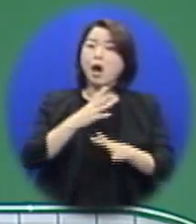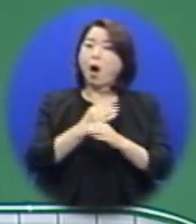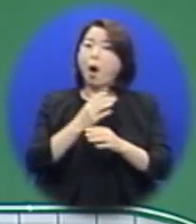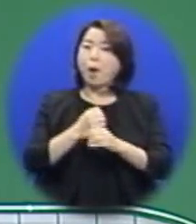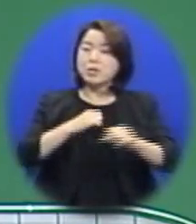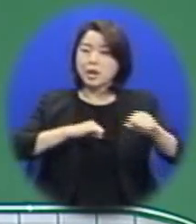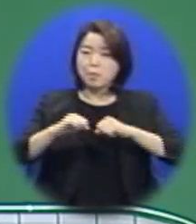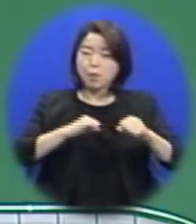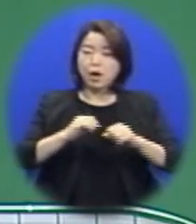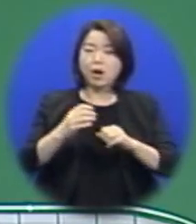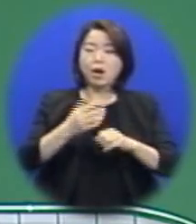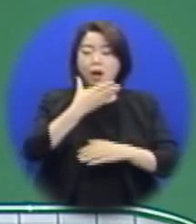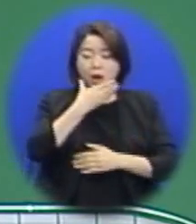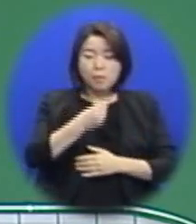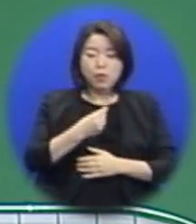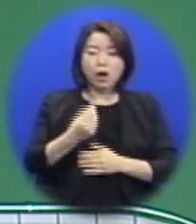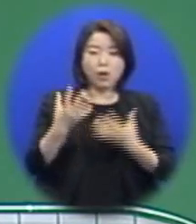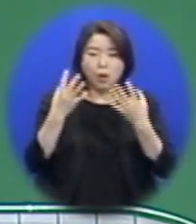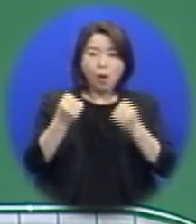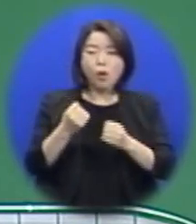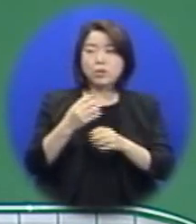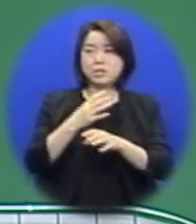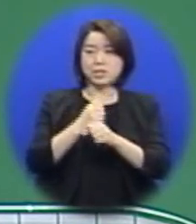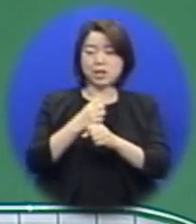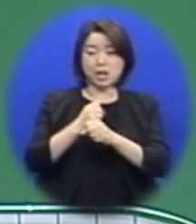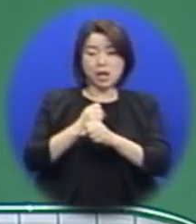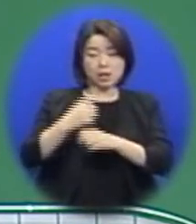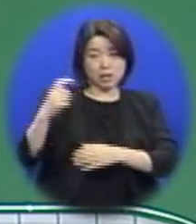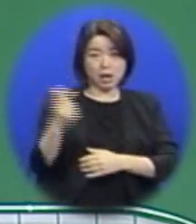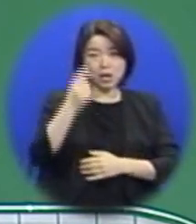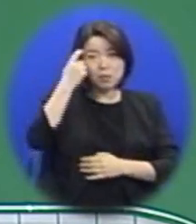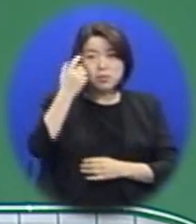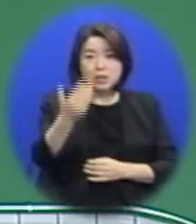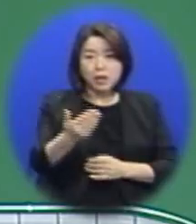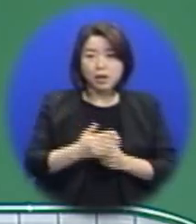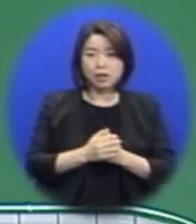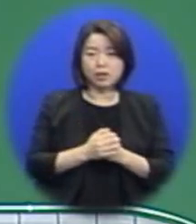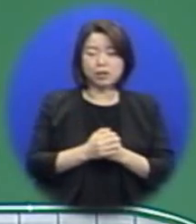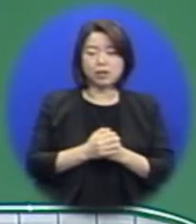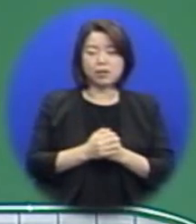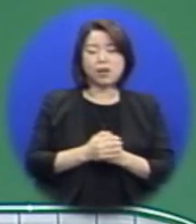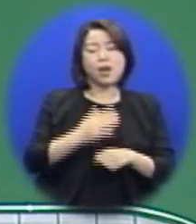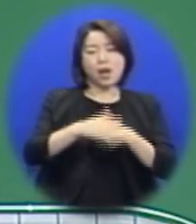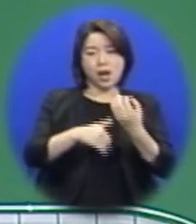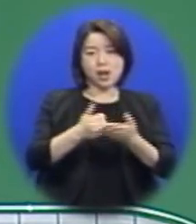언제 강합니까? 하나님이 나와 함께 계시는 것이 믿어지는 때예요.